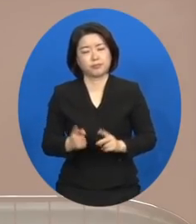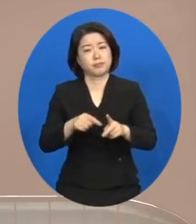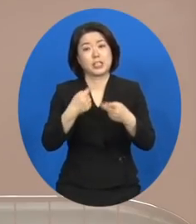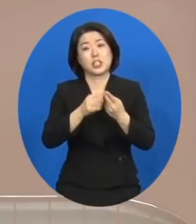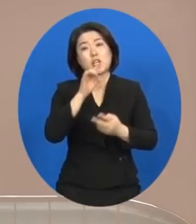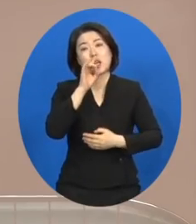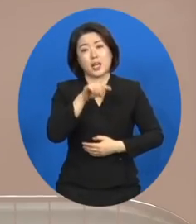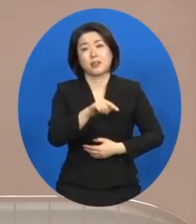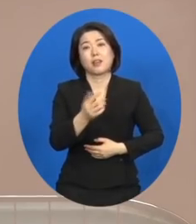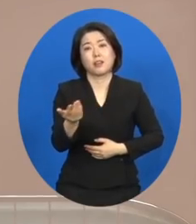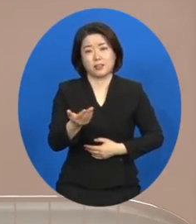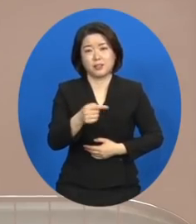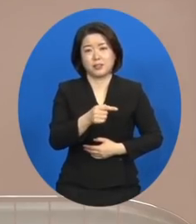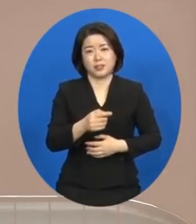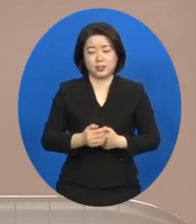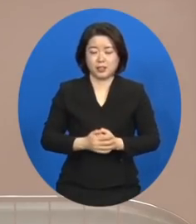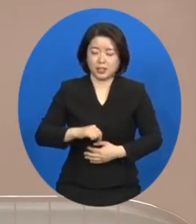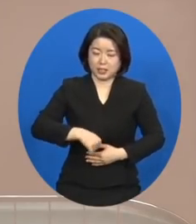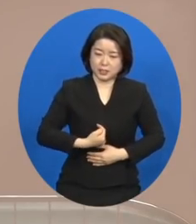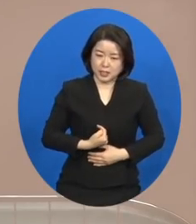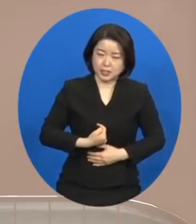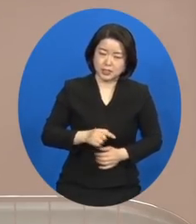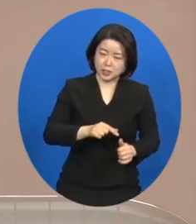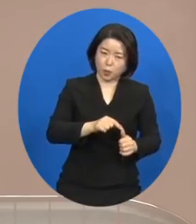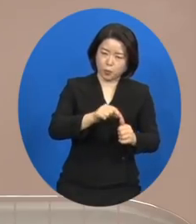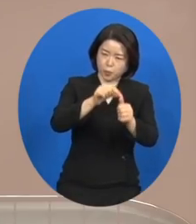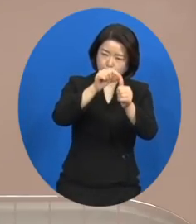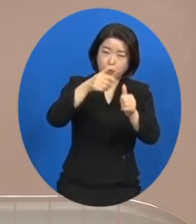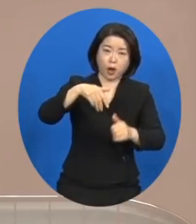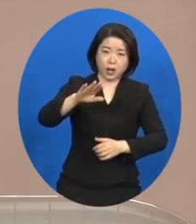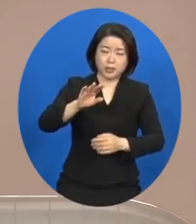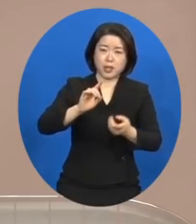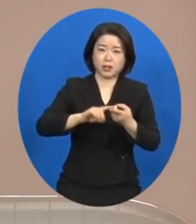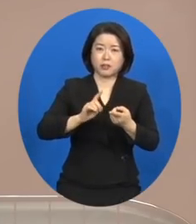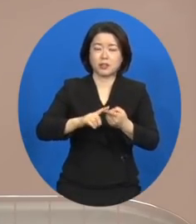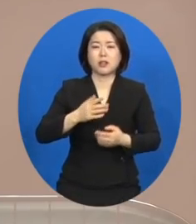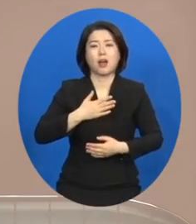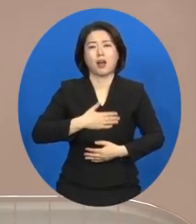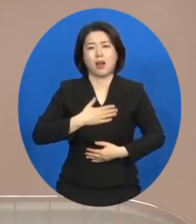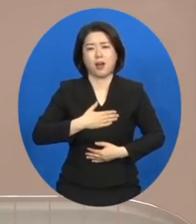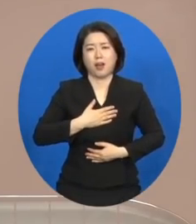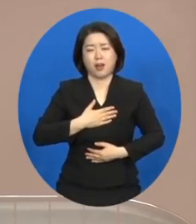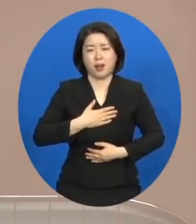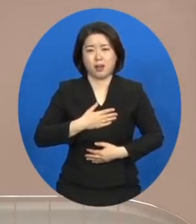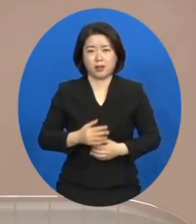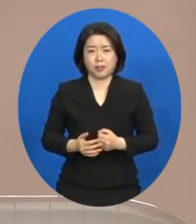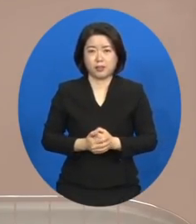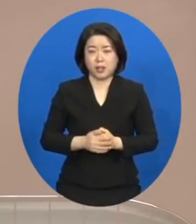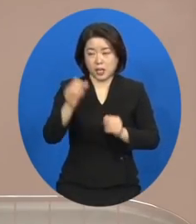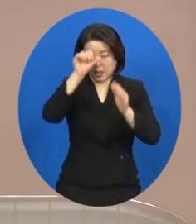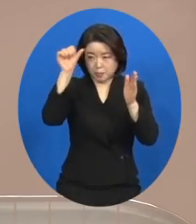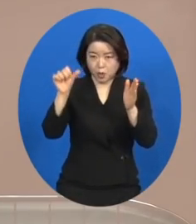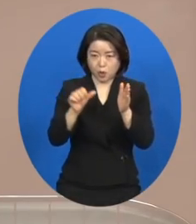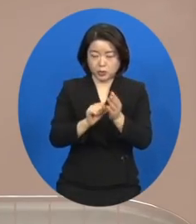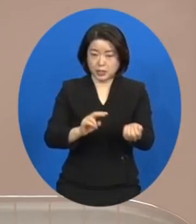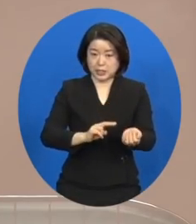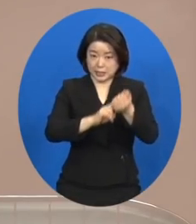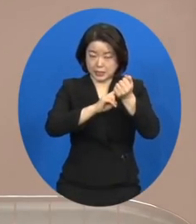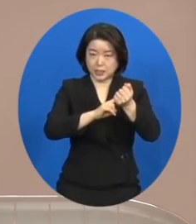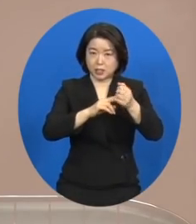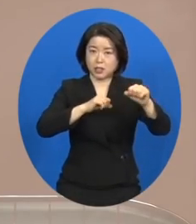하나님이 자신을 데려간다는 사실을 알고 있었어요. 평생 이적과